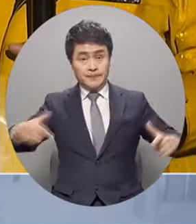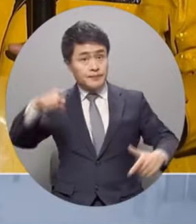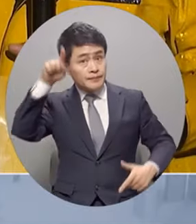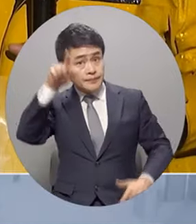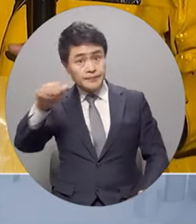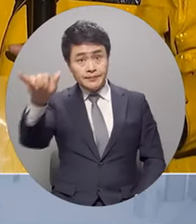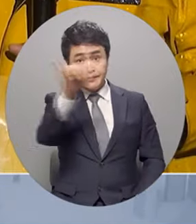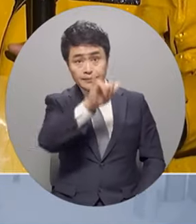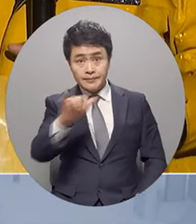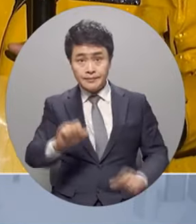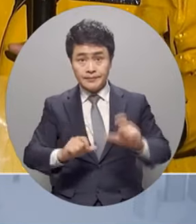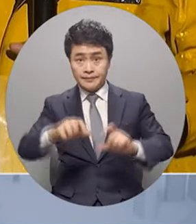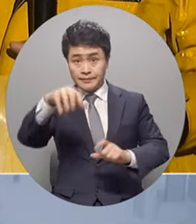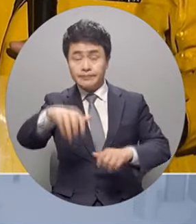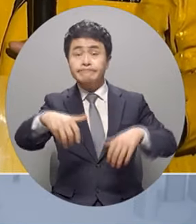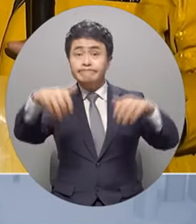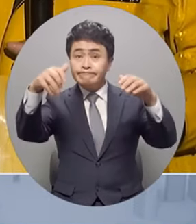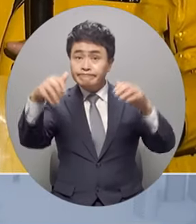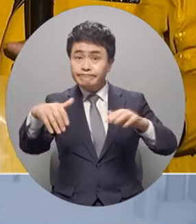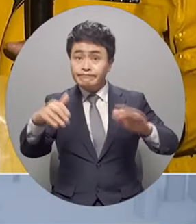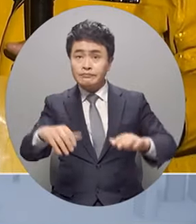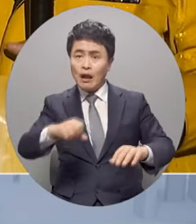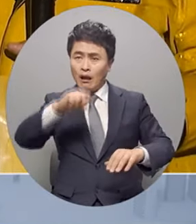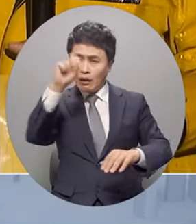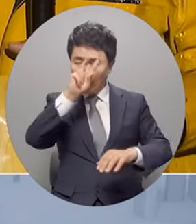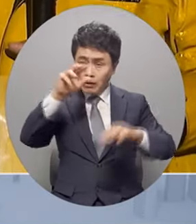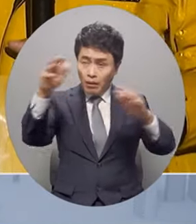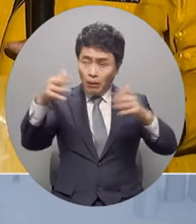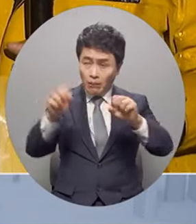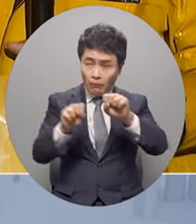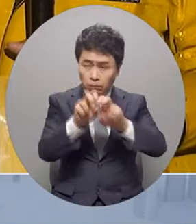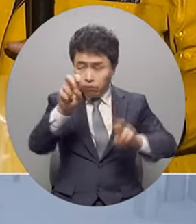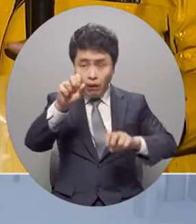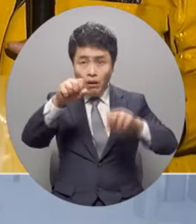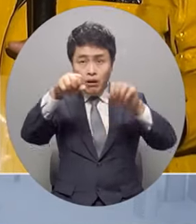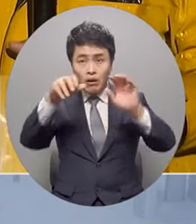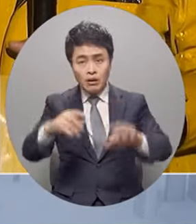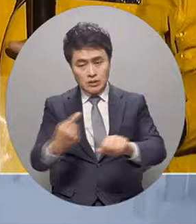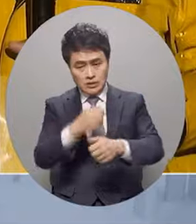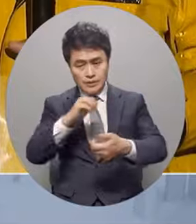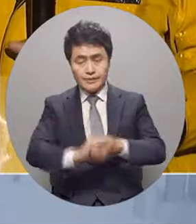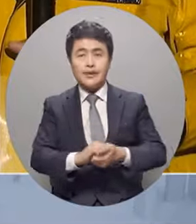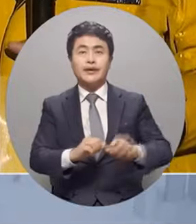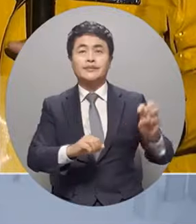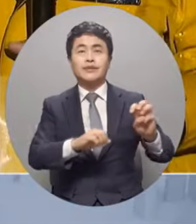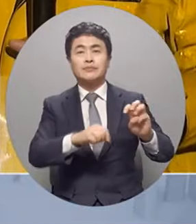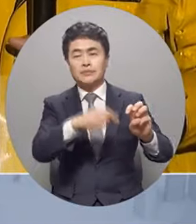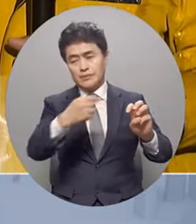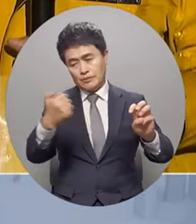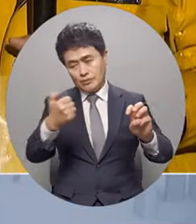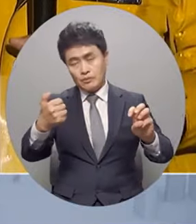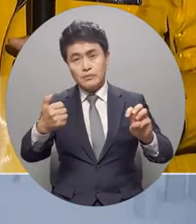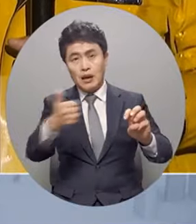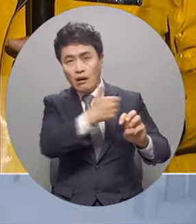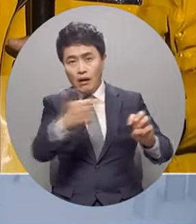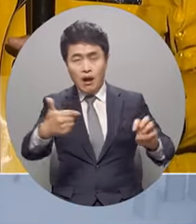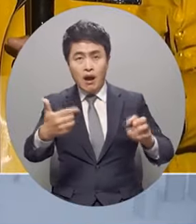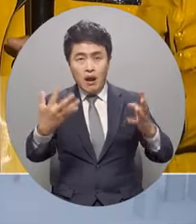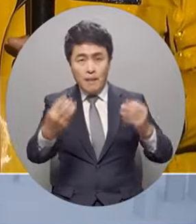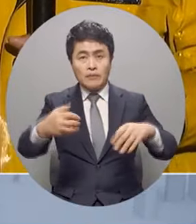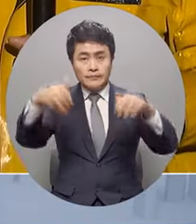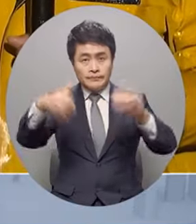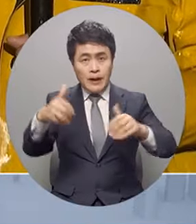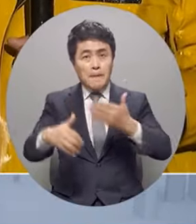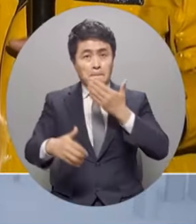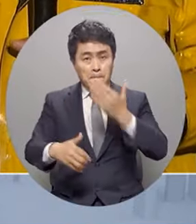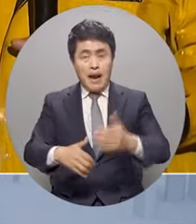전국 대부분의 지역에 비가 내리고 돌풍과 천둥을 동반한 시간당 30에서 50mm가량의 강하고 많은 비가 내릴